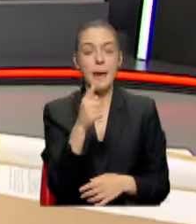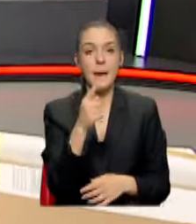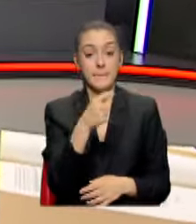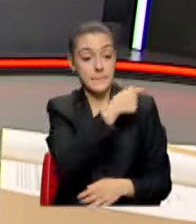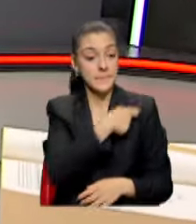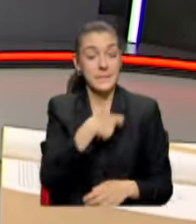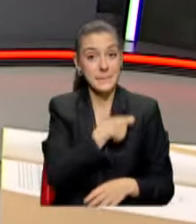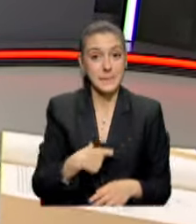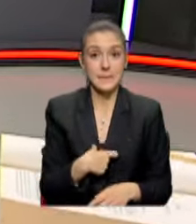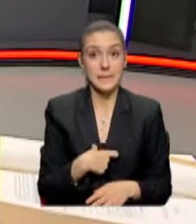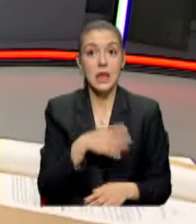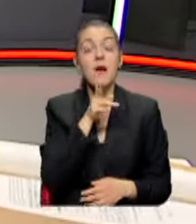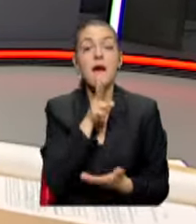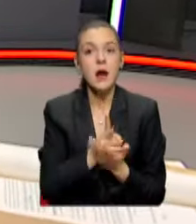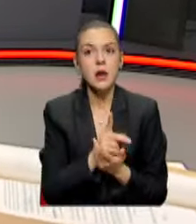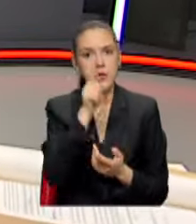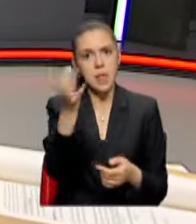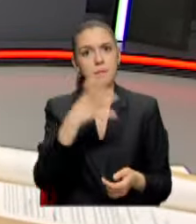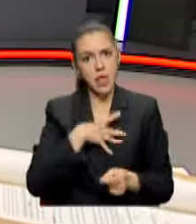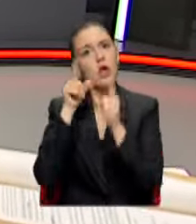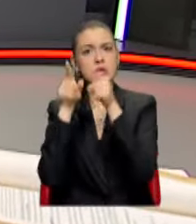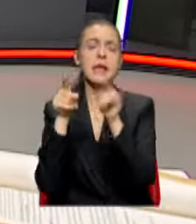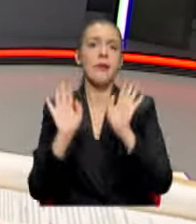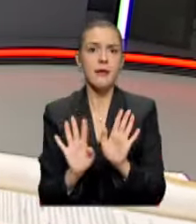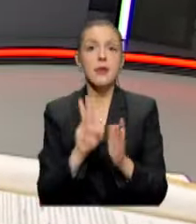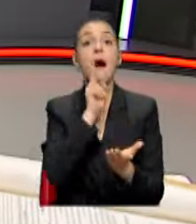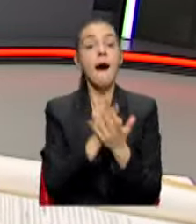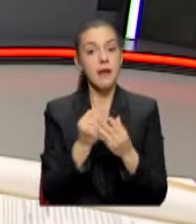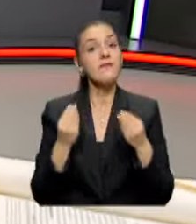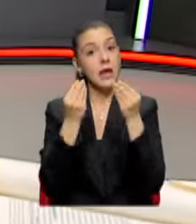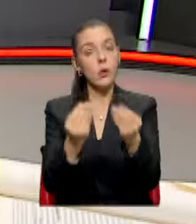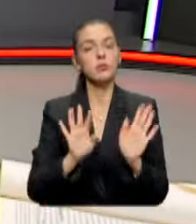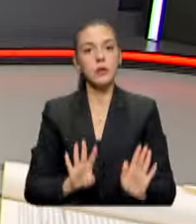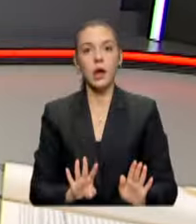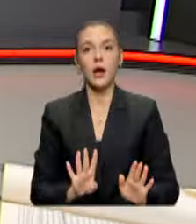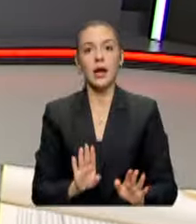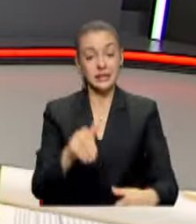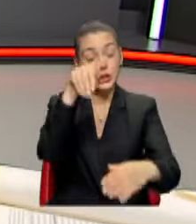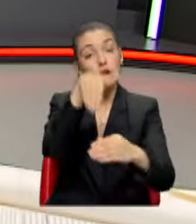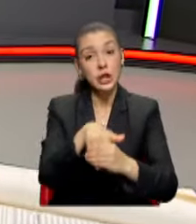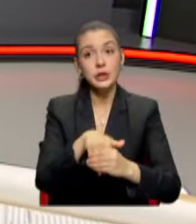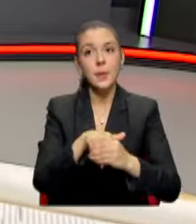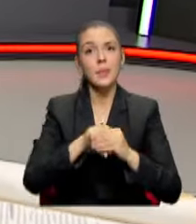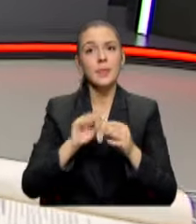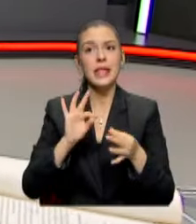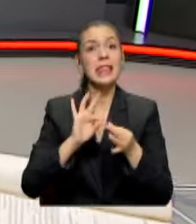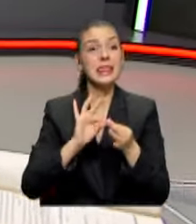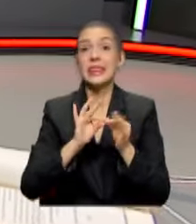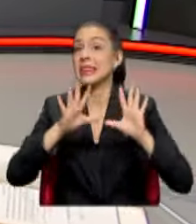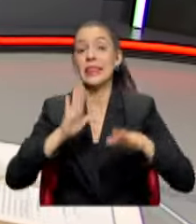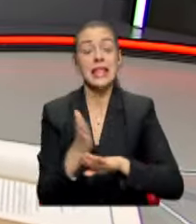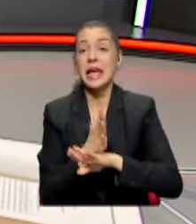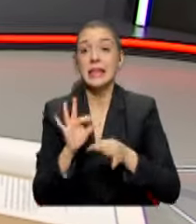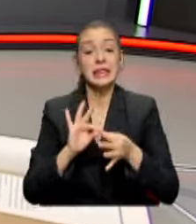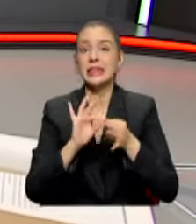irade Eğer patron sizseniz kararları veriyorsa Seçim nasıl mayınlı saha